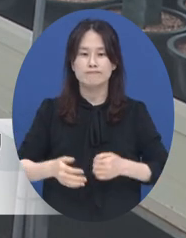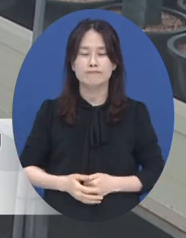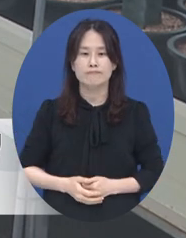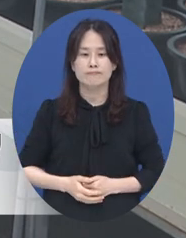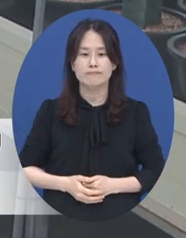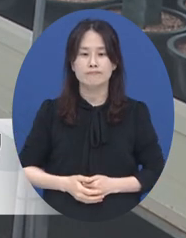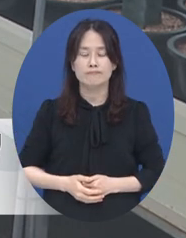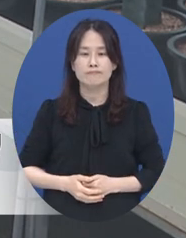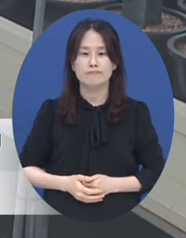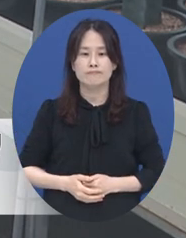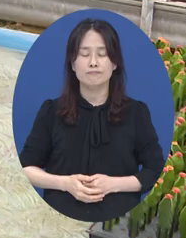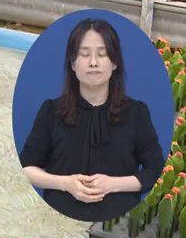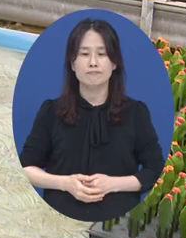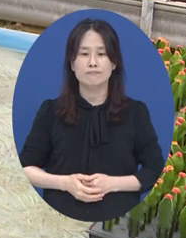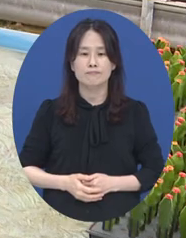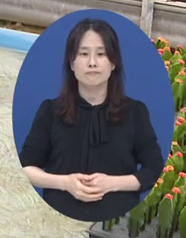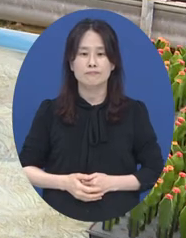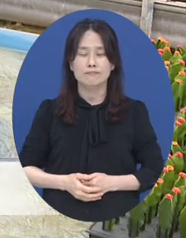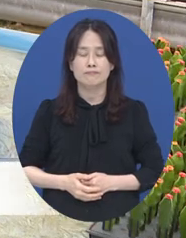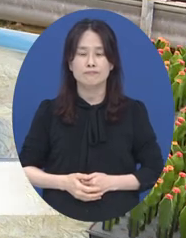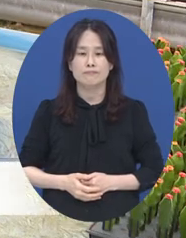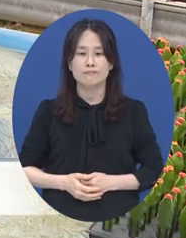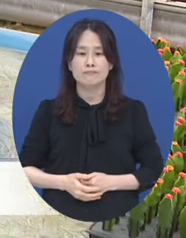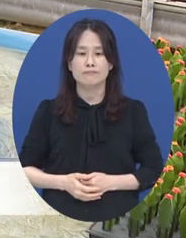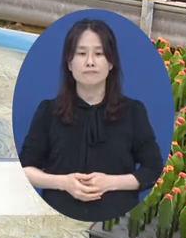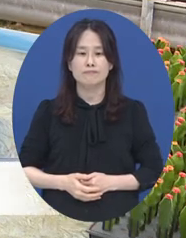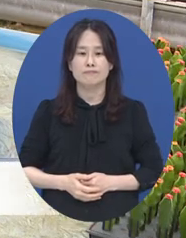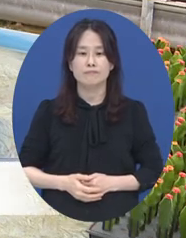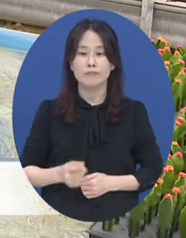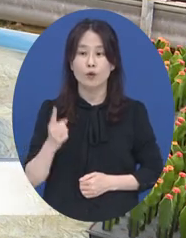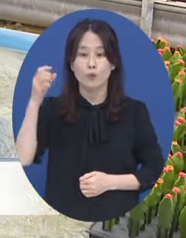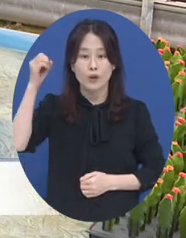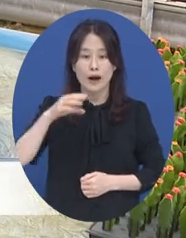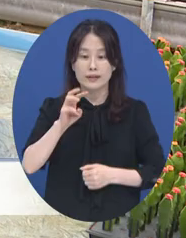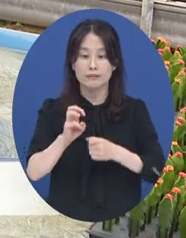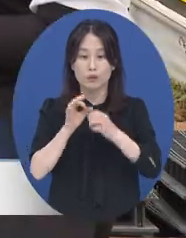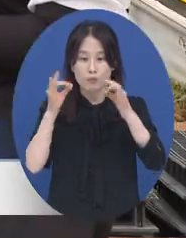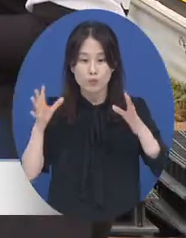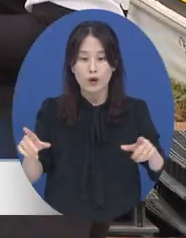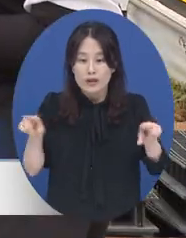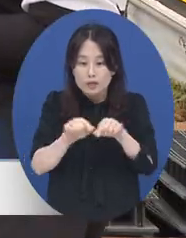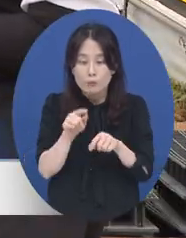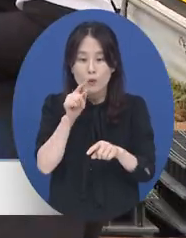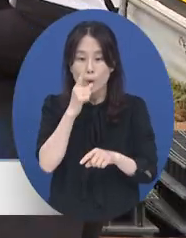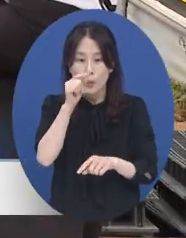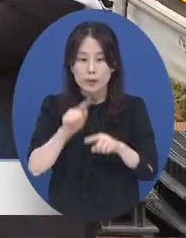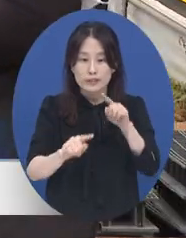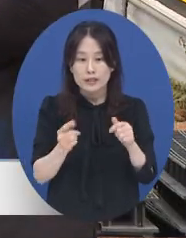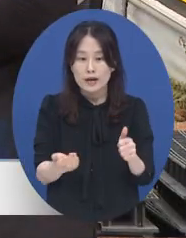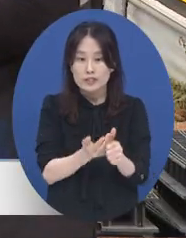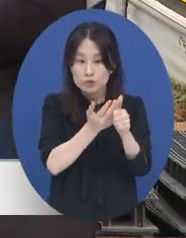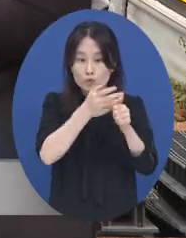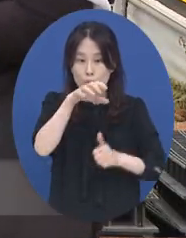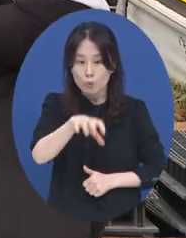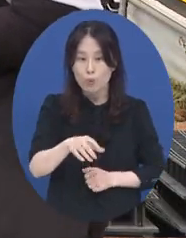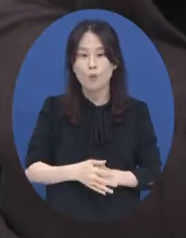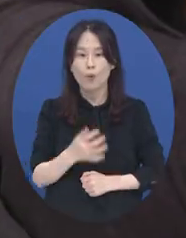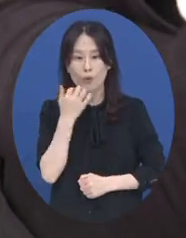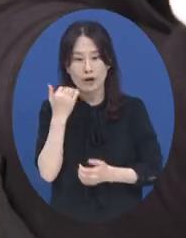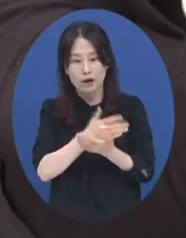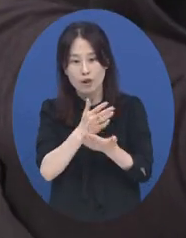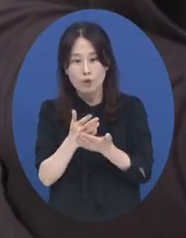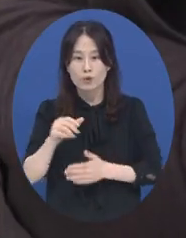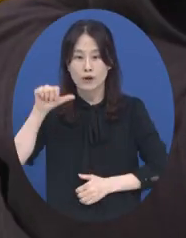취재했습니다 고향에서 30년 동안 섬 목 3장을 재배 중인 동 까 색깔별로 5가지